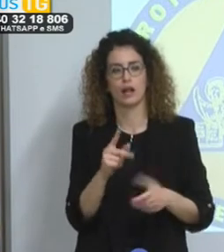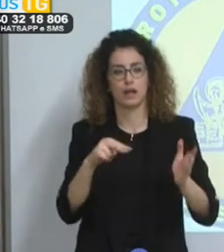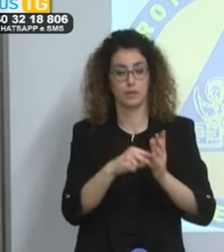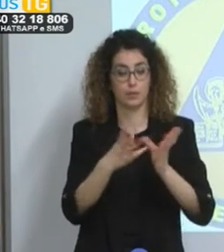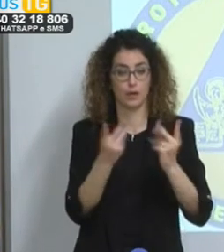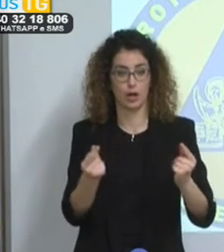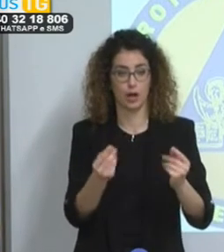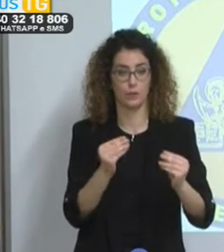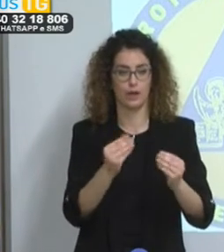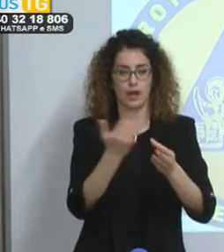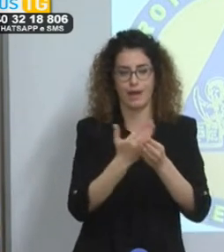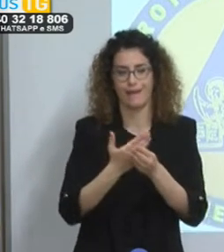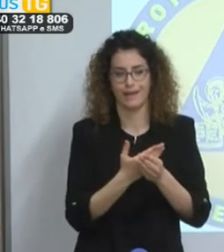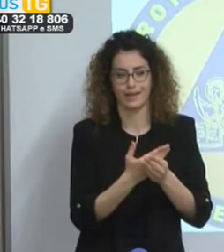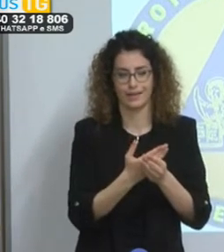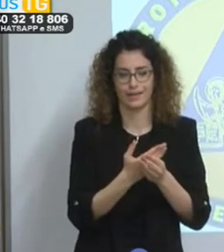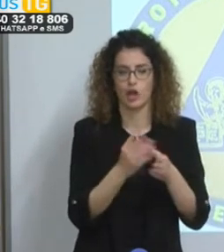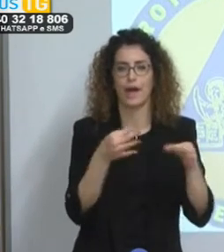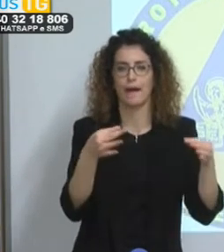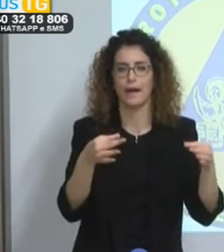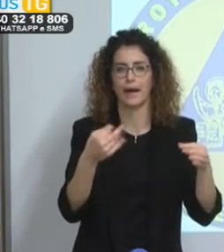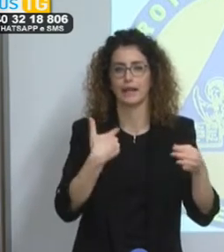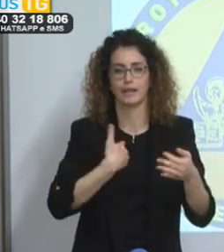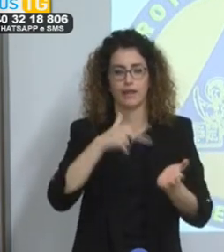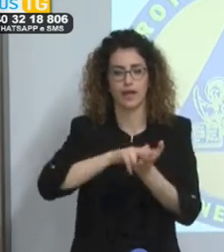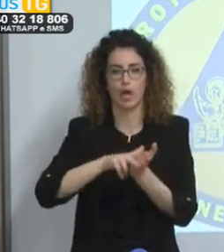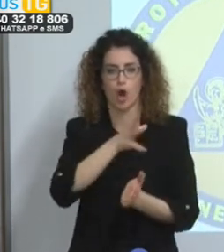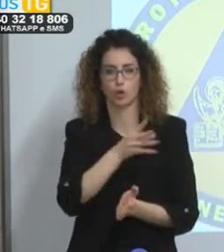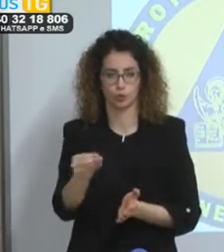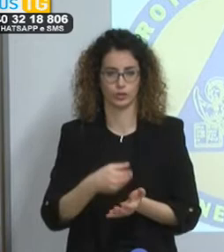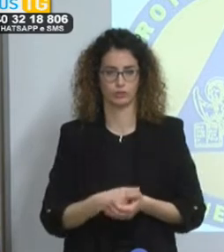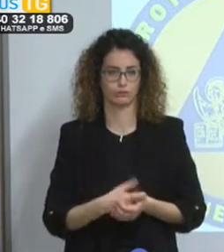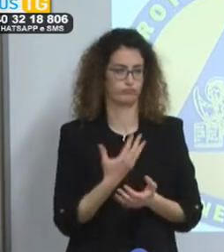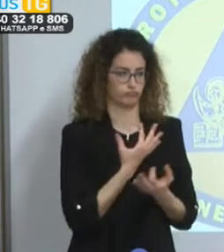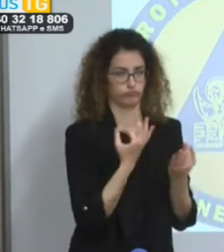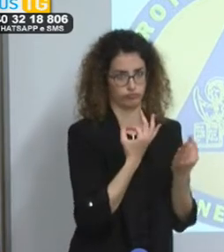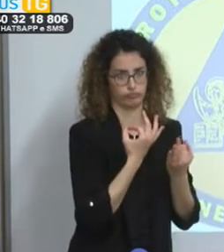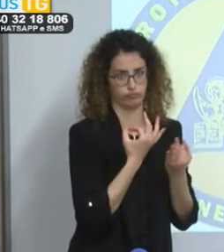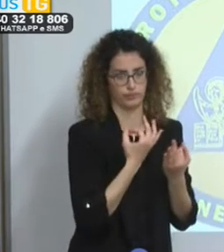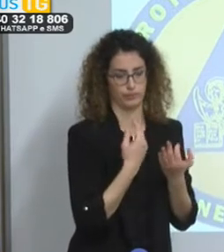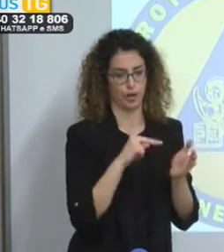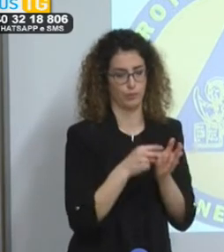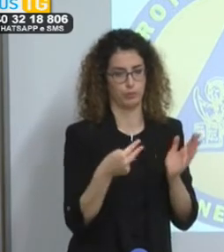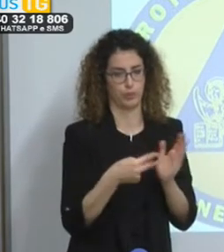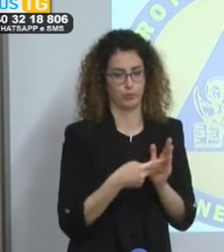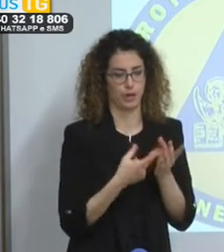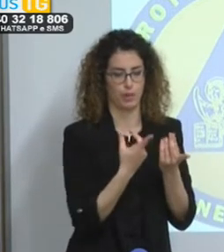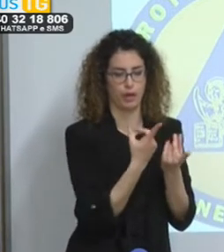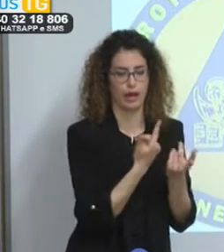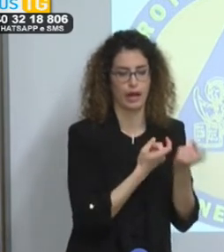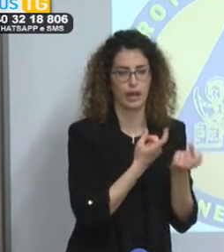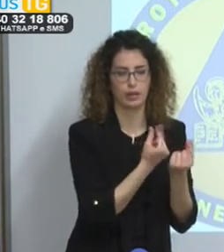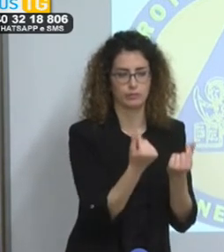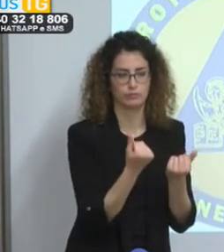fila, perché se le carte devono essere approvate da tutti, no? Certo, sì, ma qui si tratta probabilmente di trovare risorse finanziarie adeguate